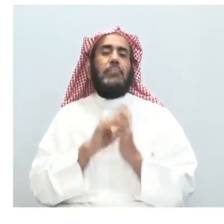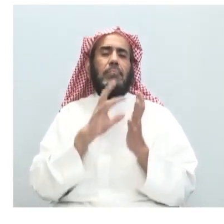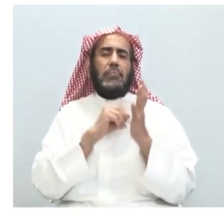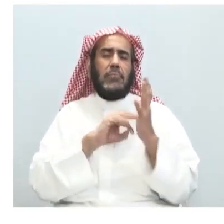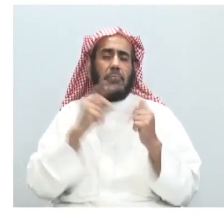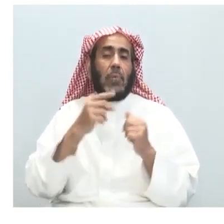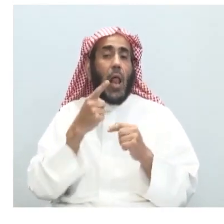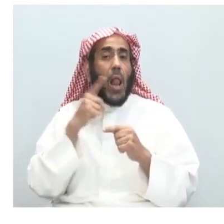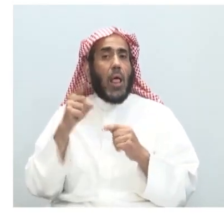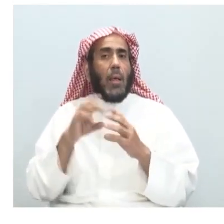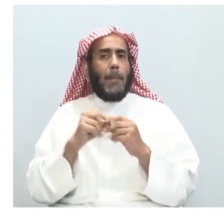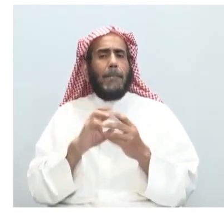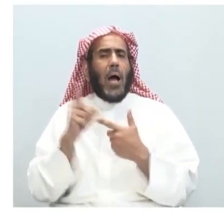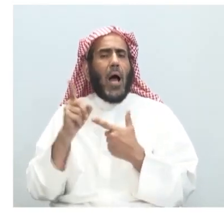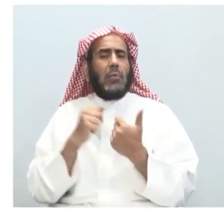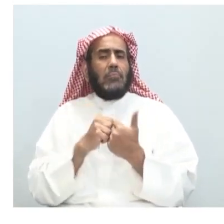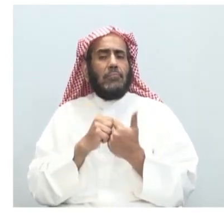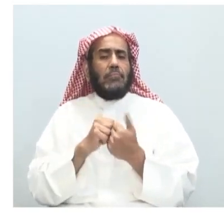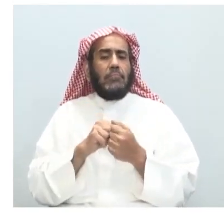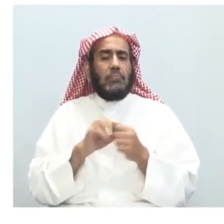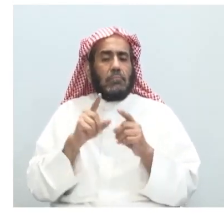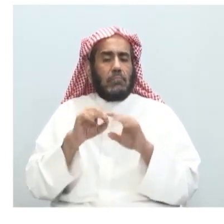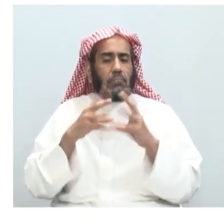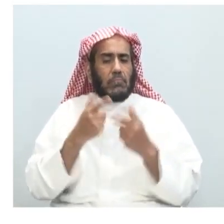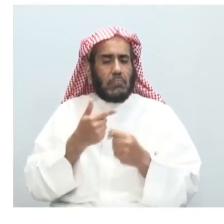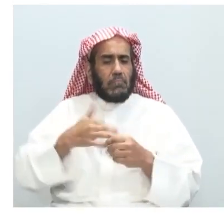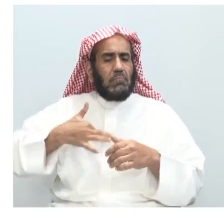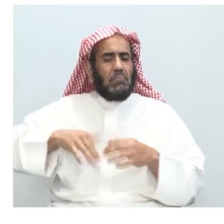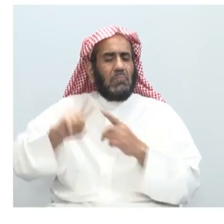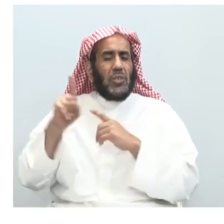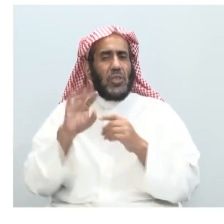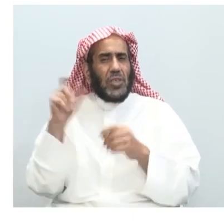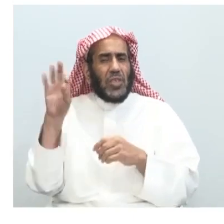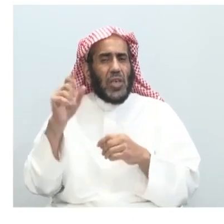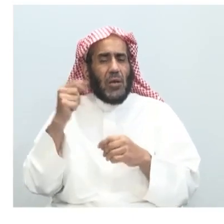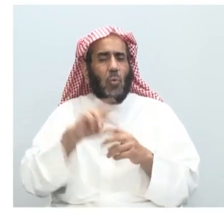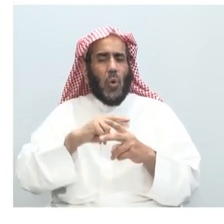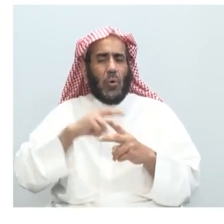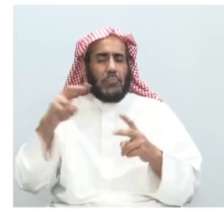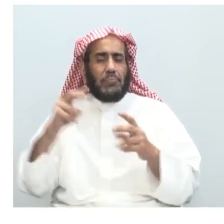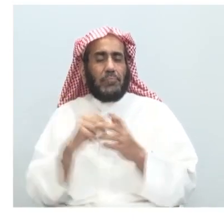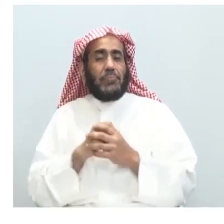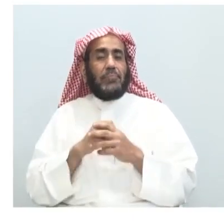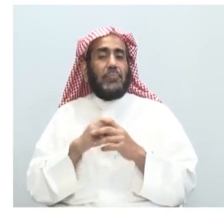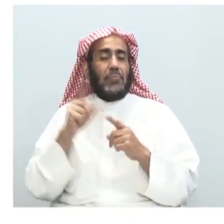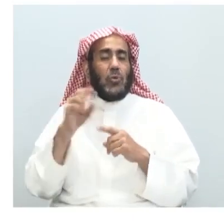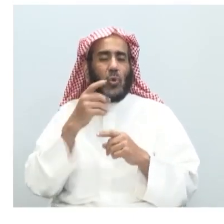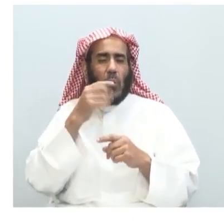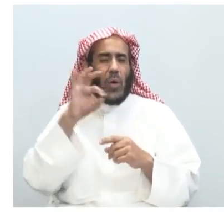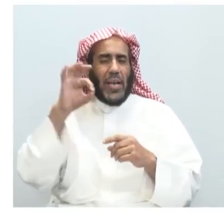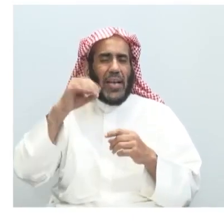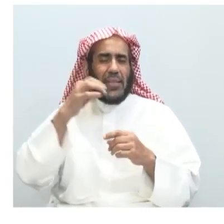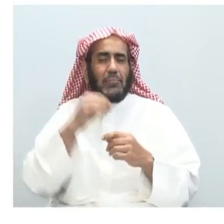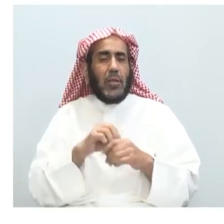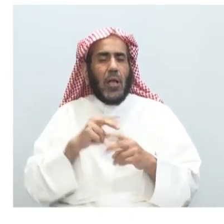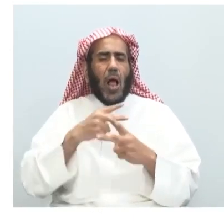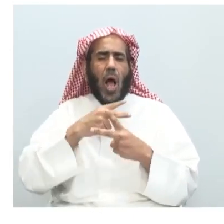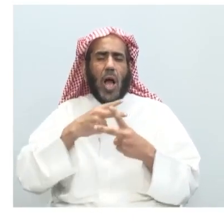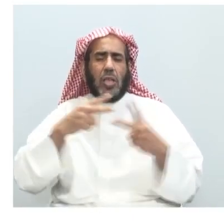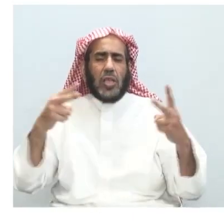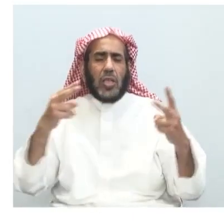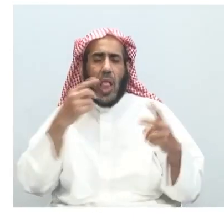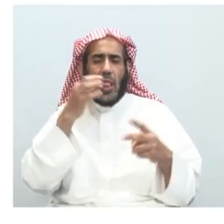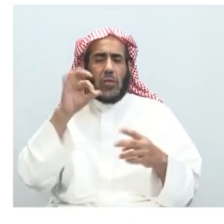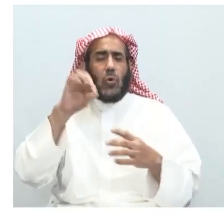لاحظ معي ما هذا النشا احسنتم هو ايضا نوع من انواع السكريات عديده